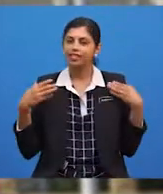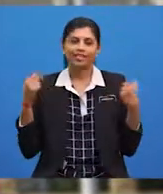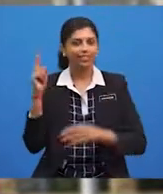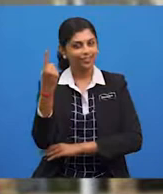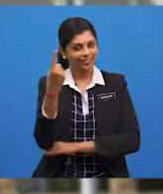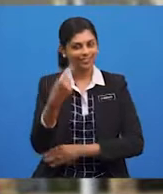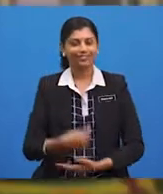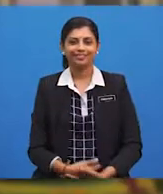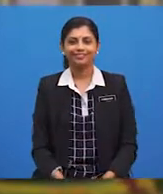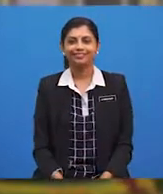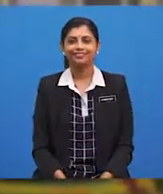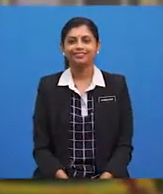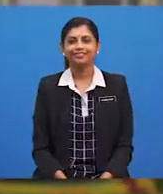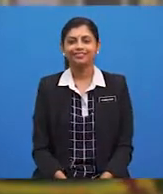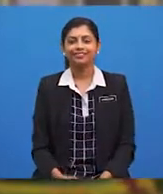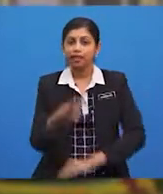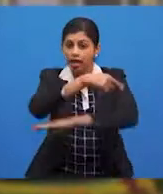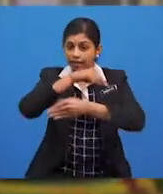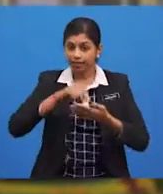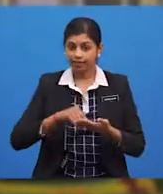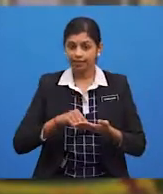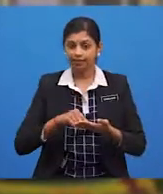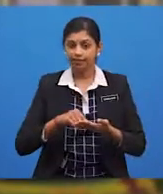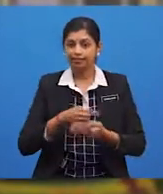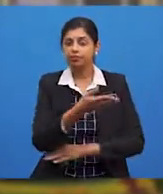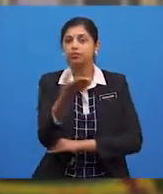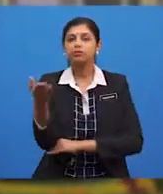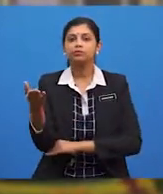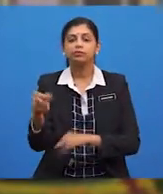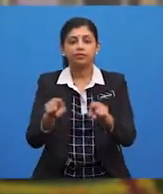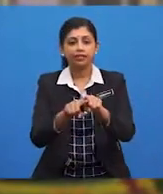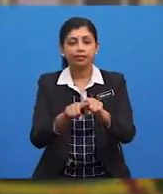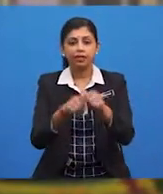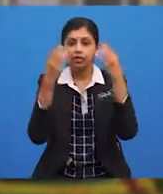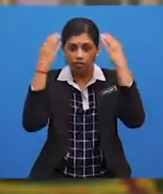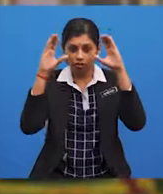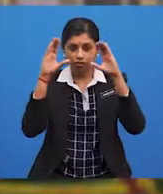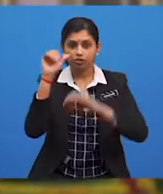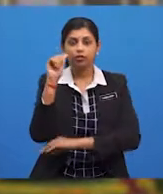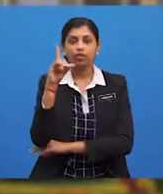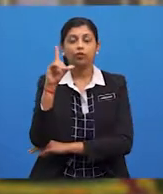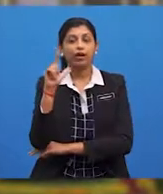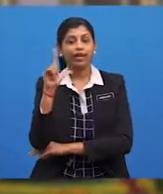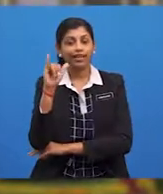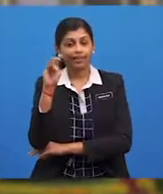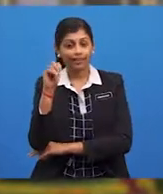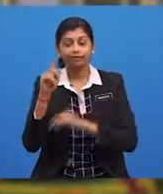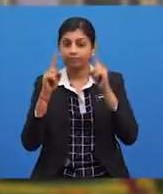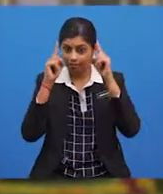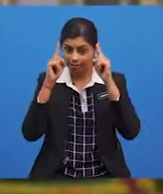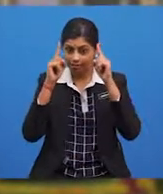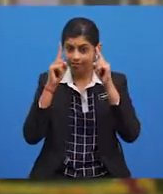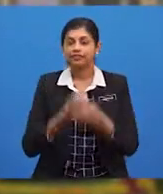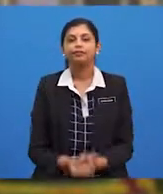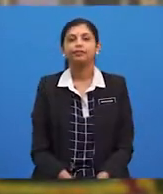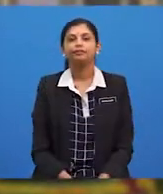sahaja. Hari ini, para pelajar akan bersama-sama saya, Cikgu Adlin binti Hamdan. Kita